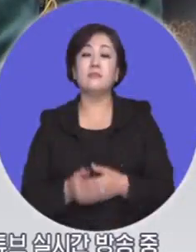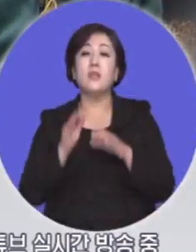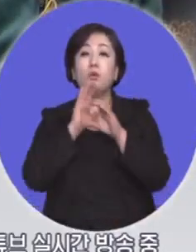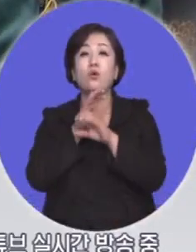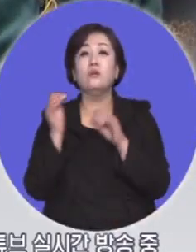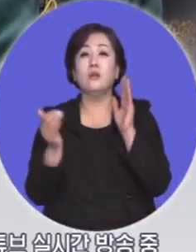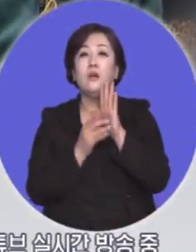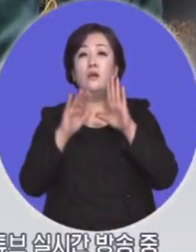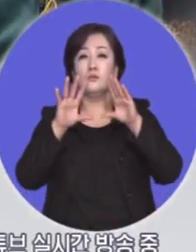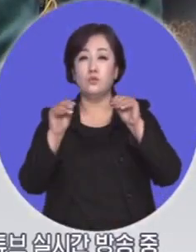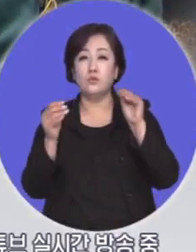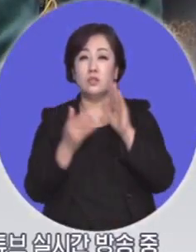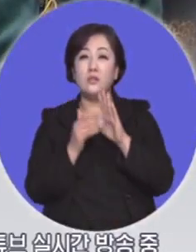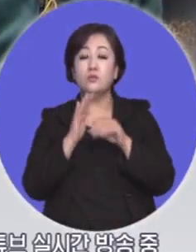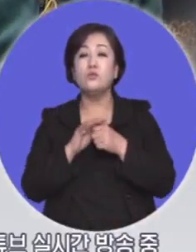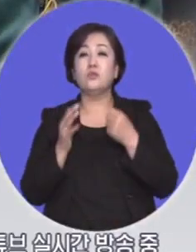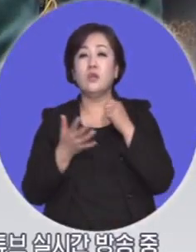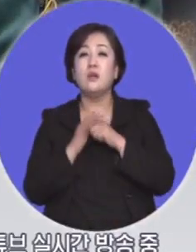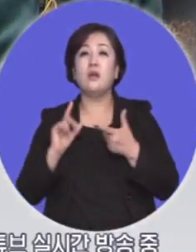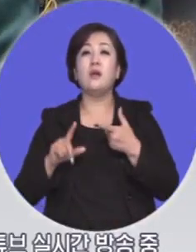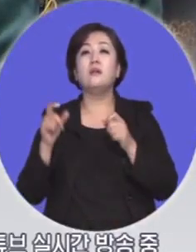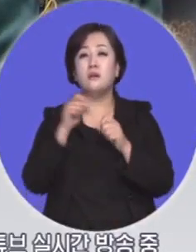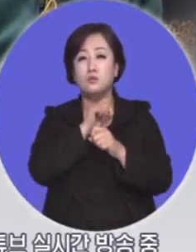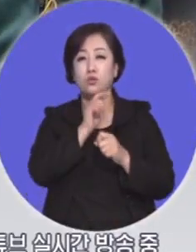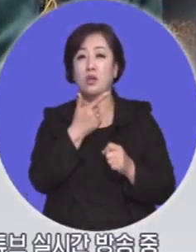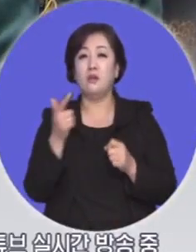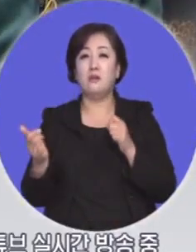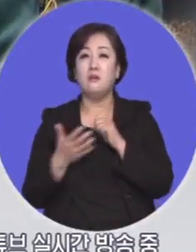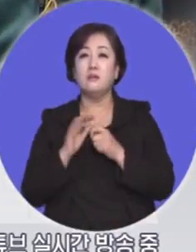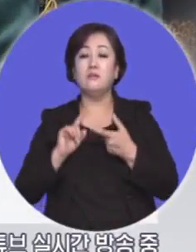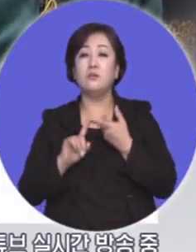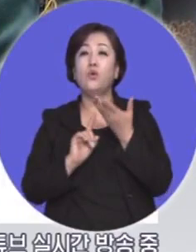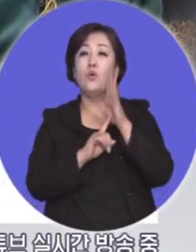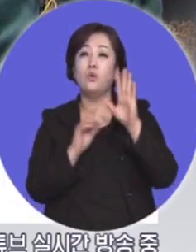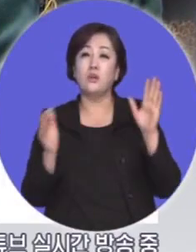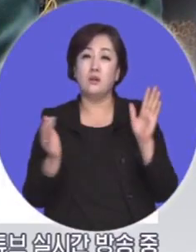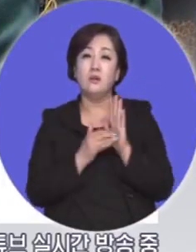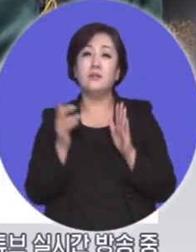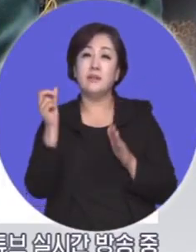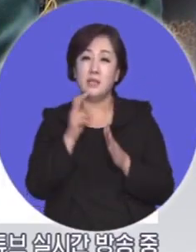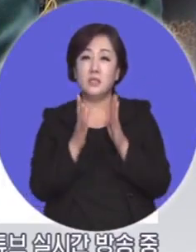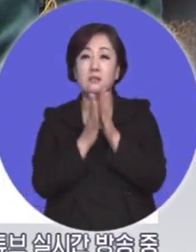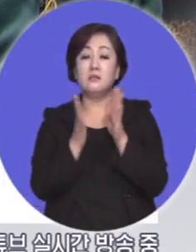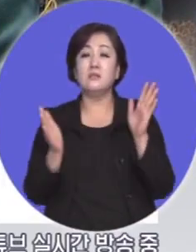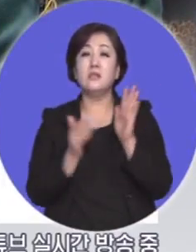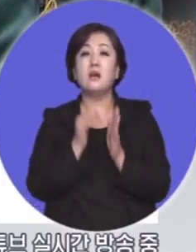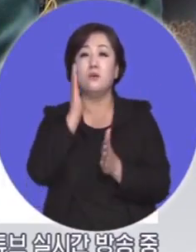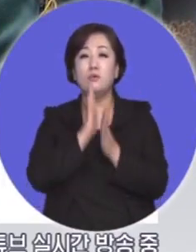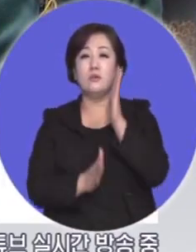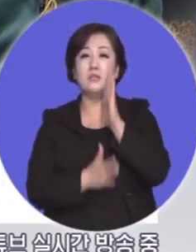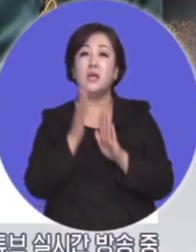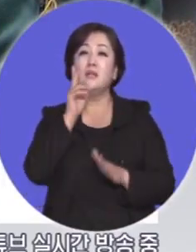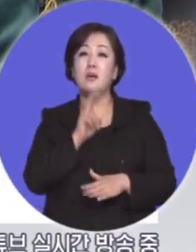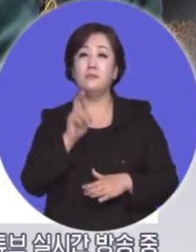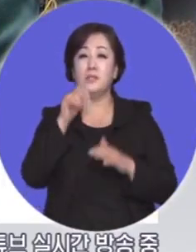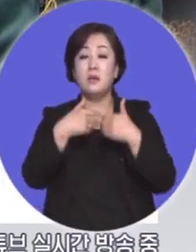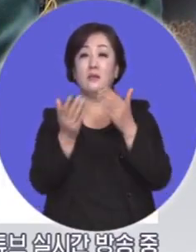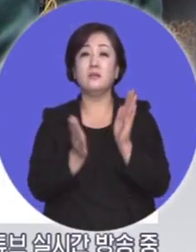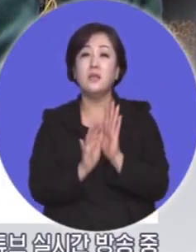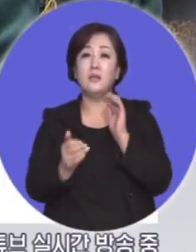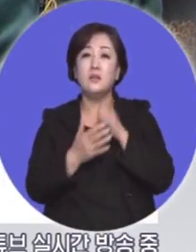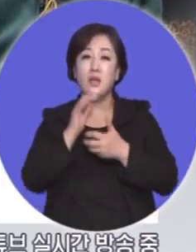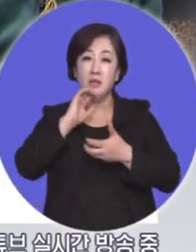코로나 여파로 중단된 연주회도 하나둘씩 공연을 재개하고 있습니다. 울산 시립합창단은 정기 연주회를